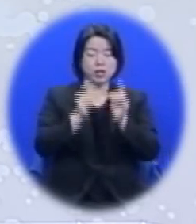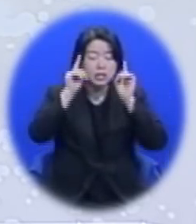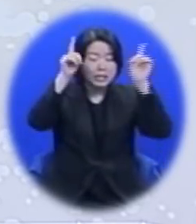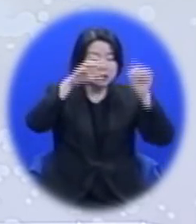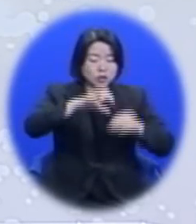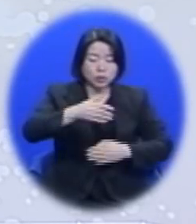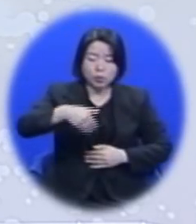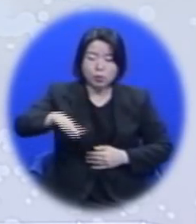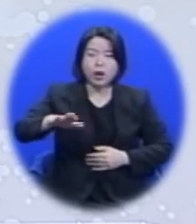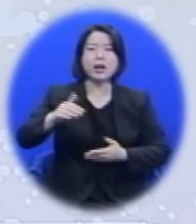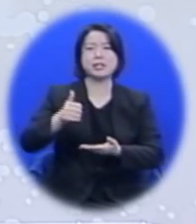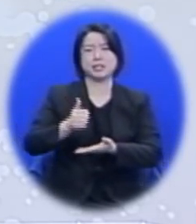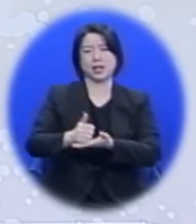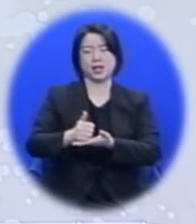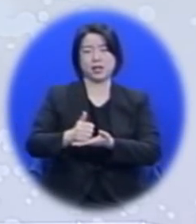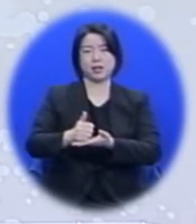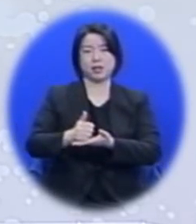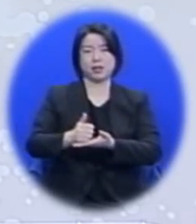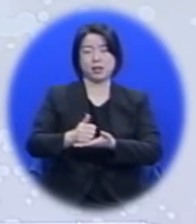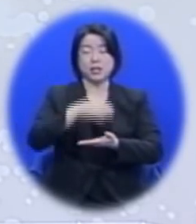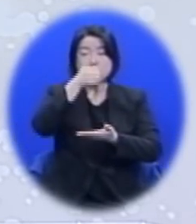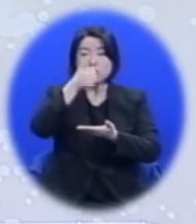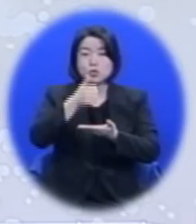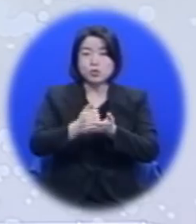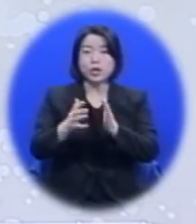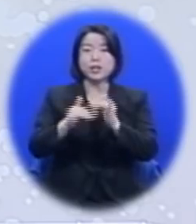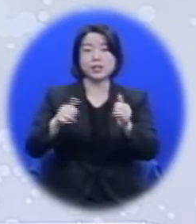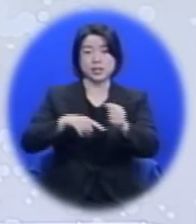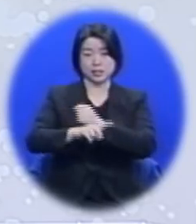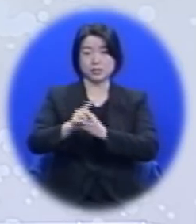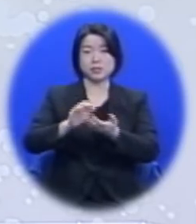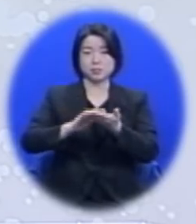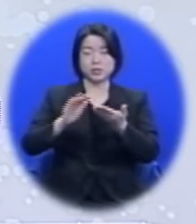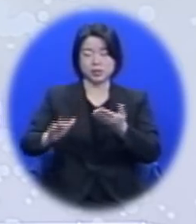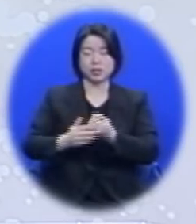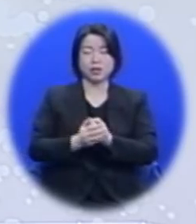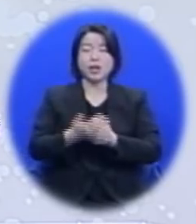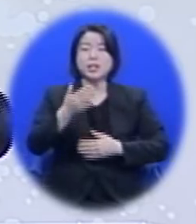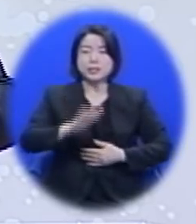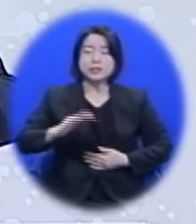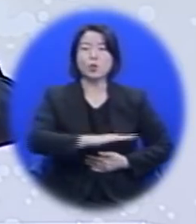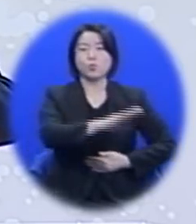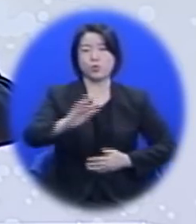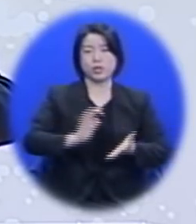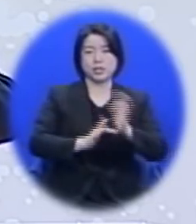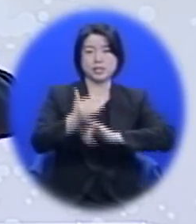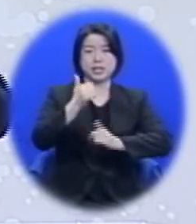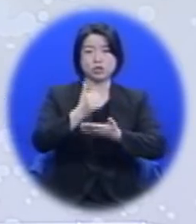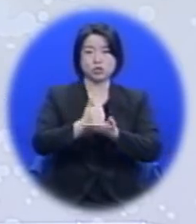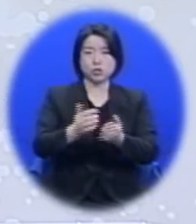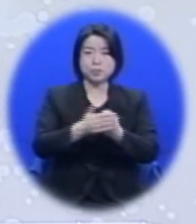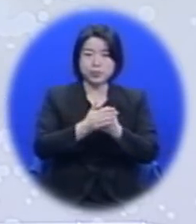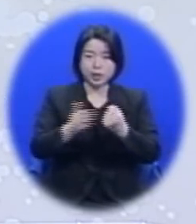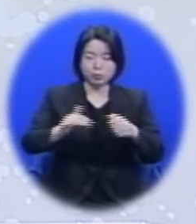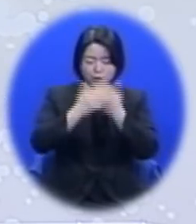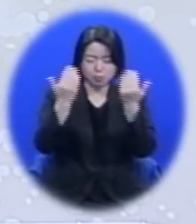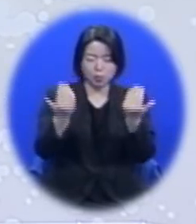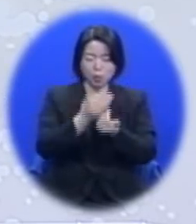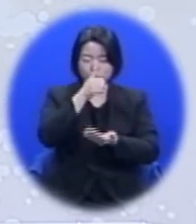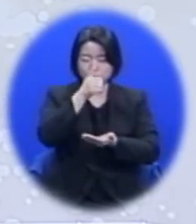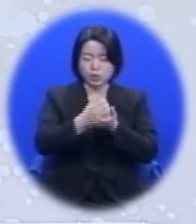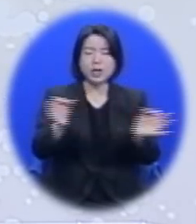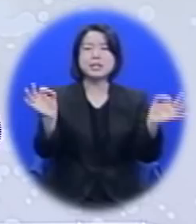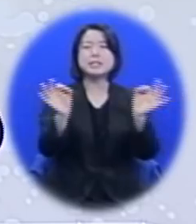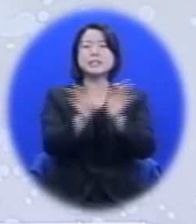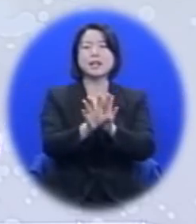없는 자였습니다. 죄인이라는 뜻이죠. 그런데 우리는 예수님 때문에 모든 죄가 사함을